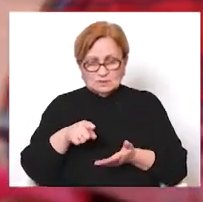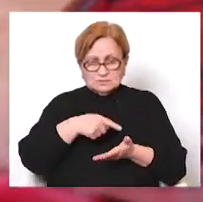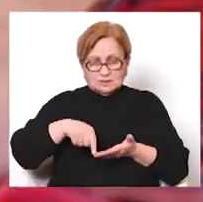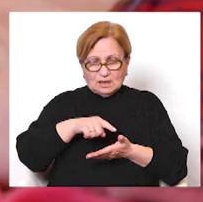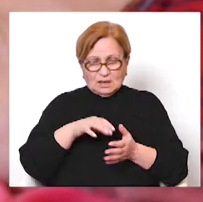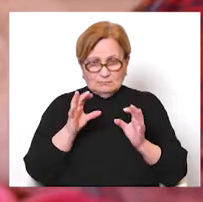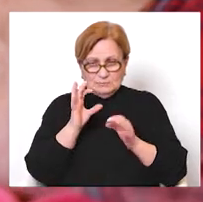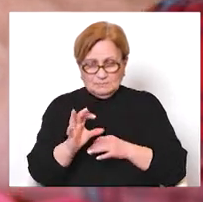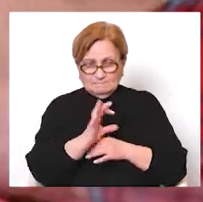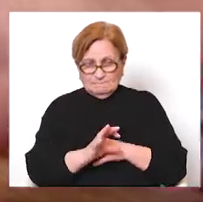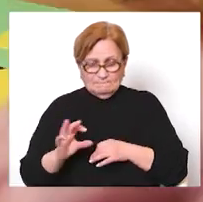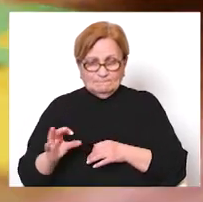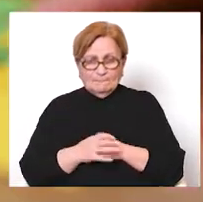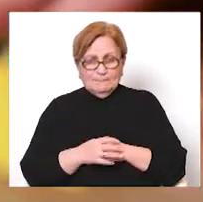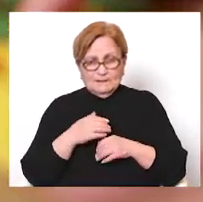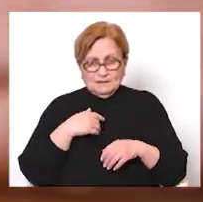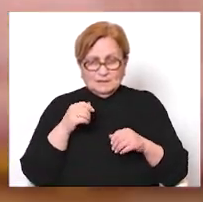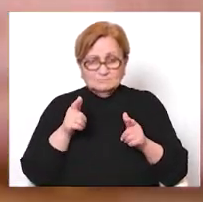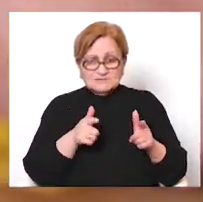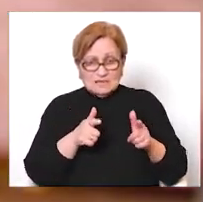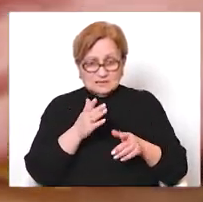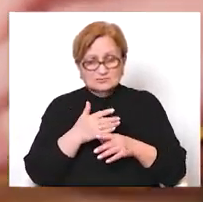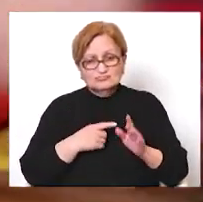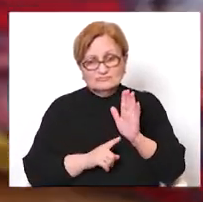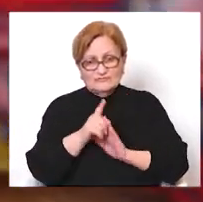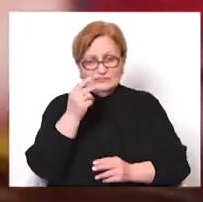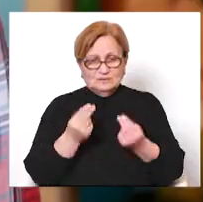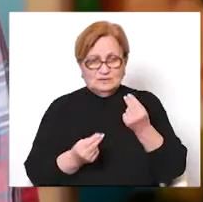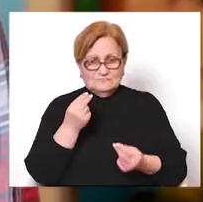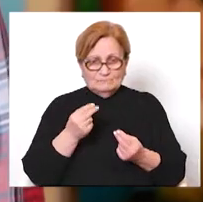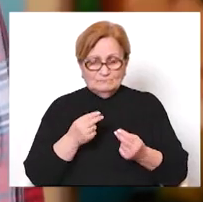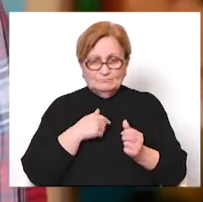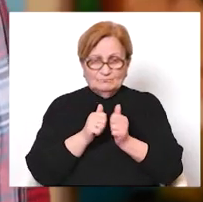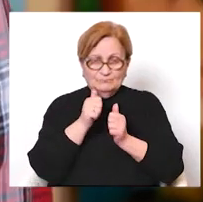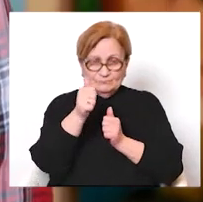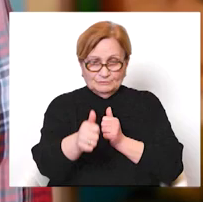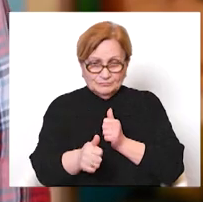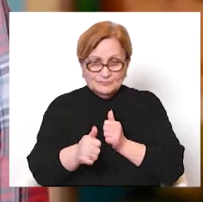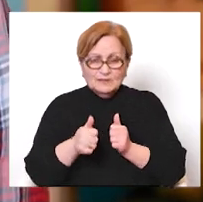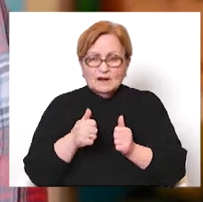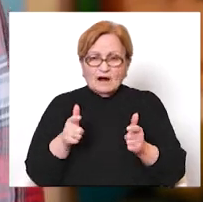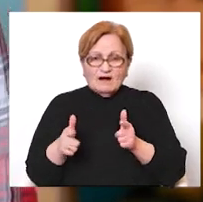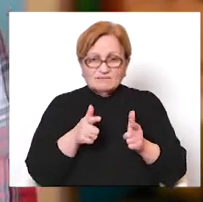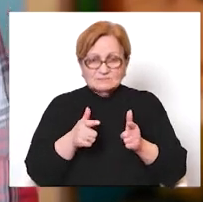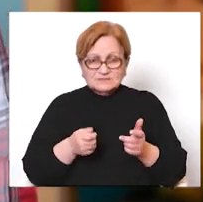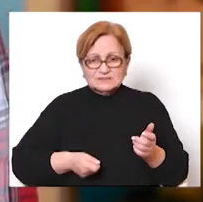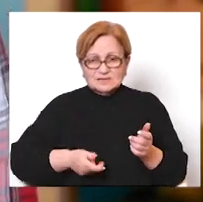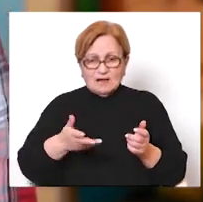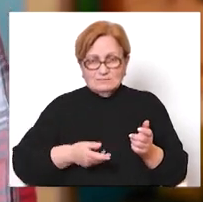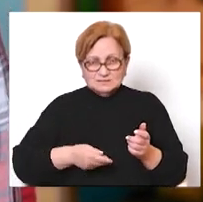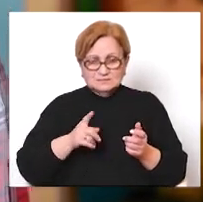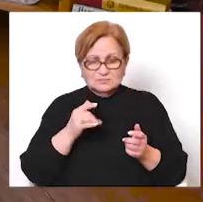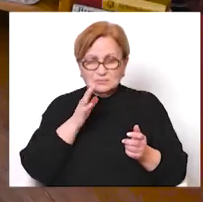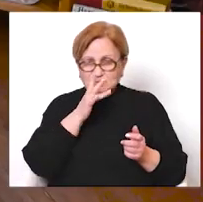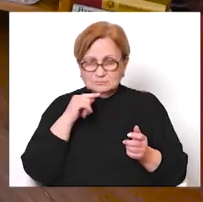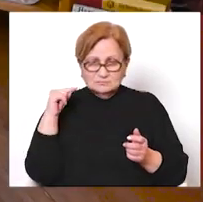მზად გვაქვს ხო ოთხკუთხედები და შეგვიძლია დავიწყოთ თამაში. ჩვენ წინასწარ გავამზადეთ კამათელი, ხო? იმიტომ რომ აქ დროში